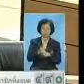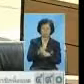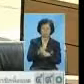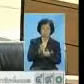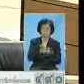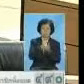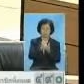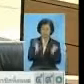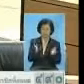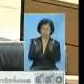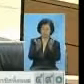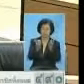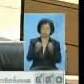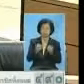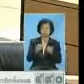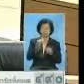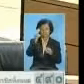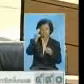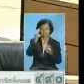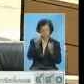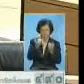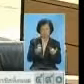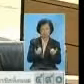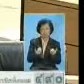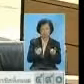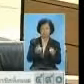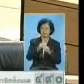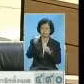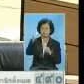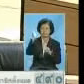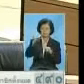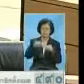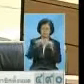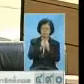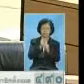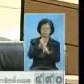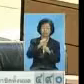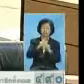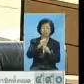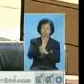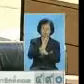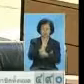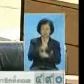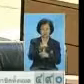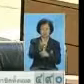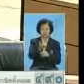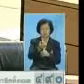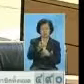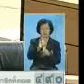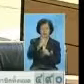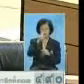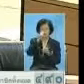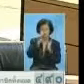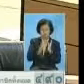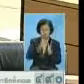เราช่วยไปสนับสนุนได้ไหมครับผมทราบมาว่าตรงนี้ผมไม่ได้มาโฆษณาให้บริษัทนะแต่ผมภาคภูมิใจครับในฐานะเป็นบริษัทคนไทย